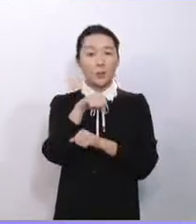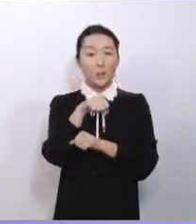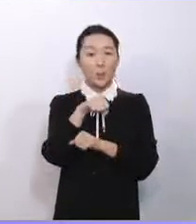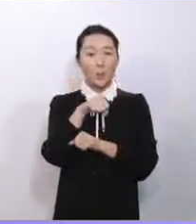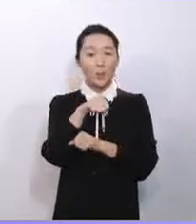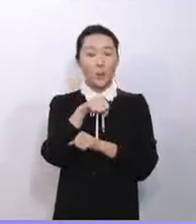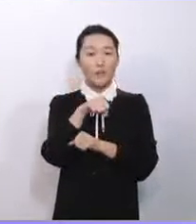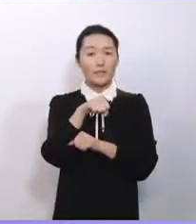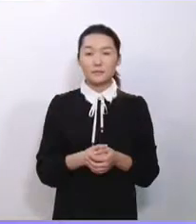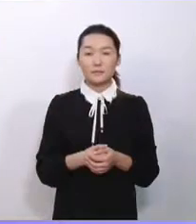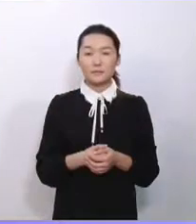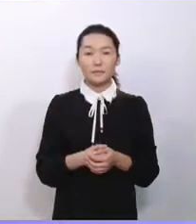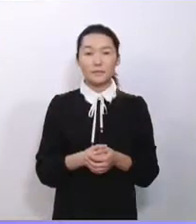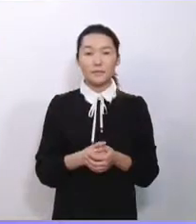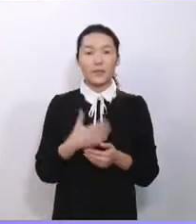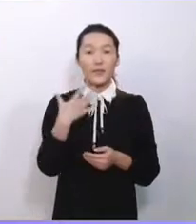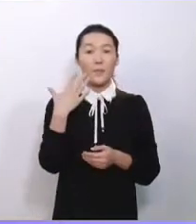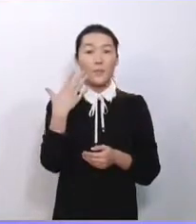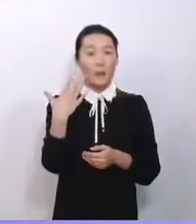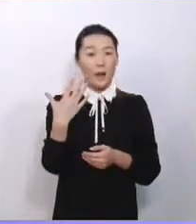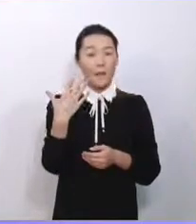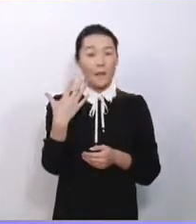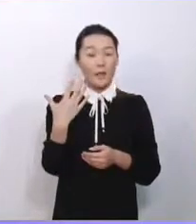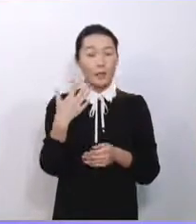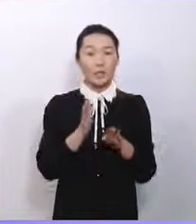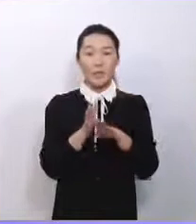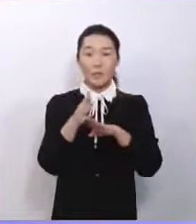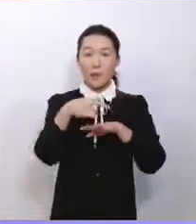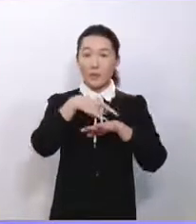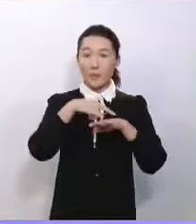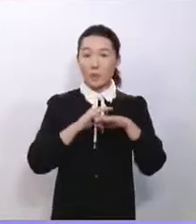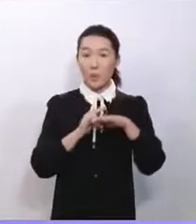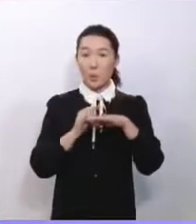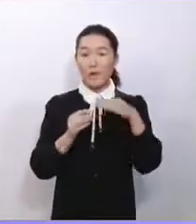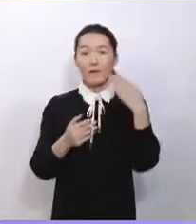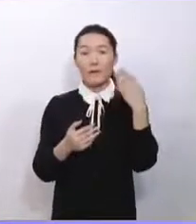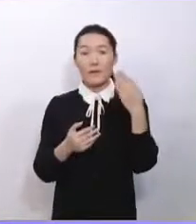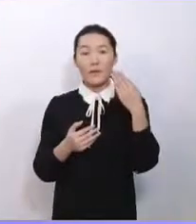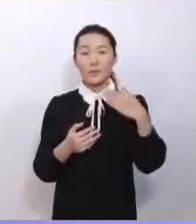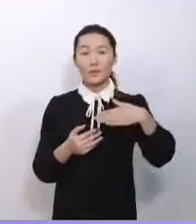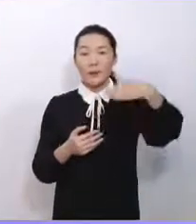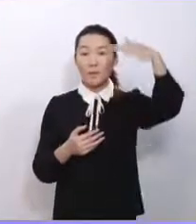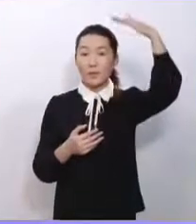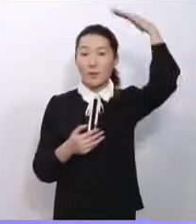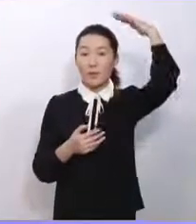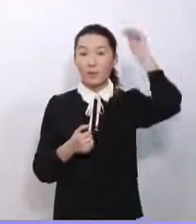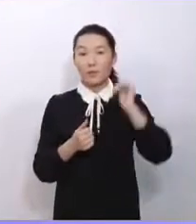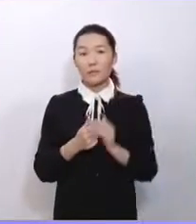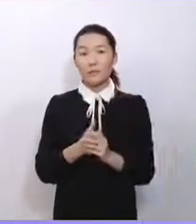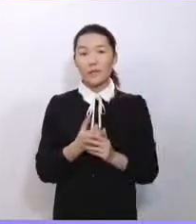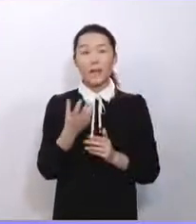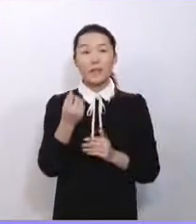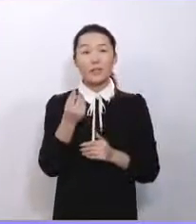нагнулись и достали. Правой ручкой башмачок, левой ручкой потолок. И